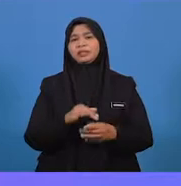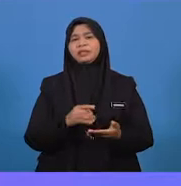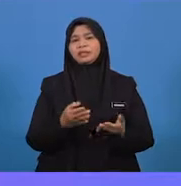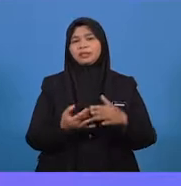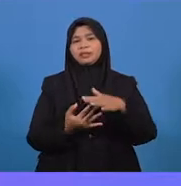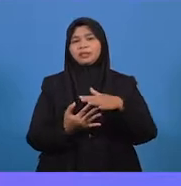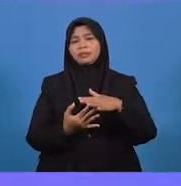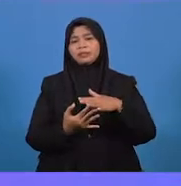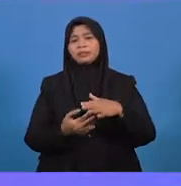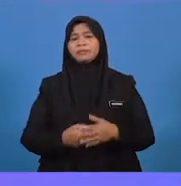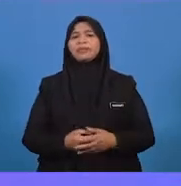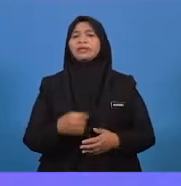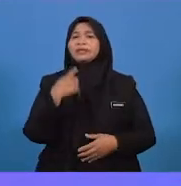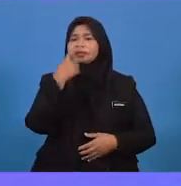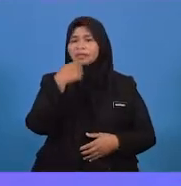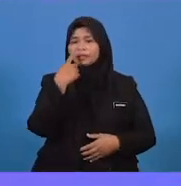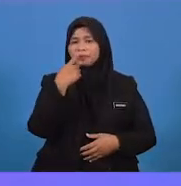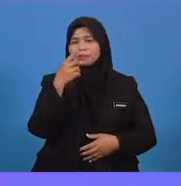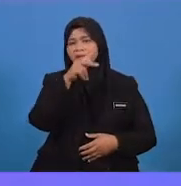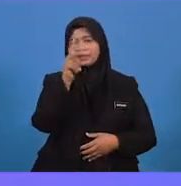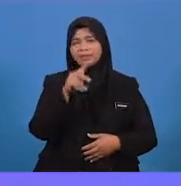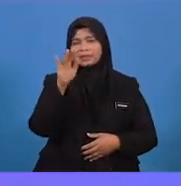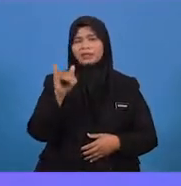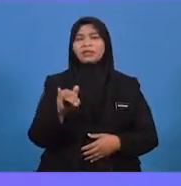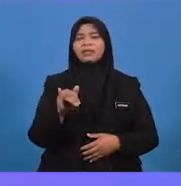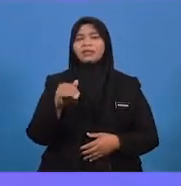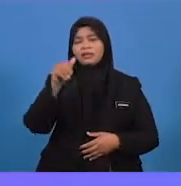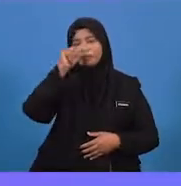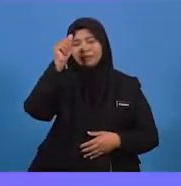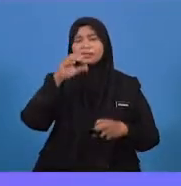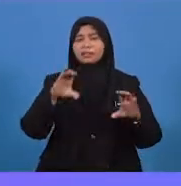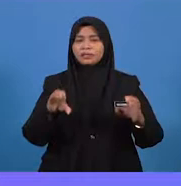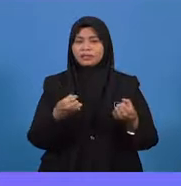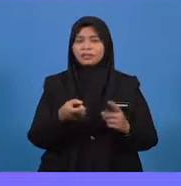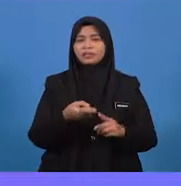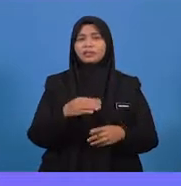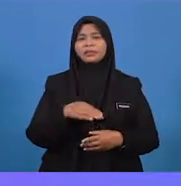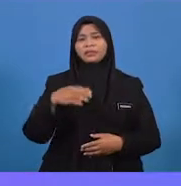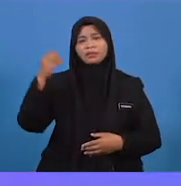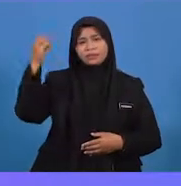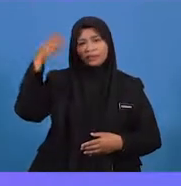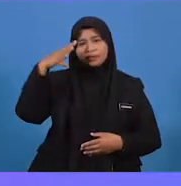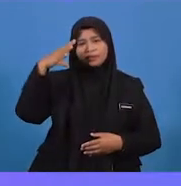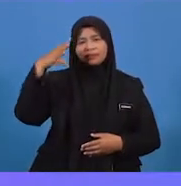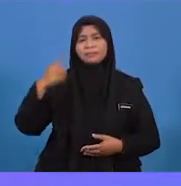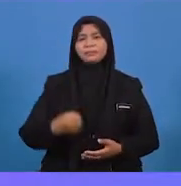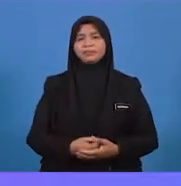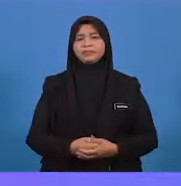daripada api. Siapakah pula makhluk Allah yang diciptakan daripada